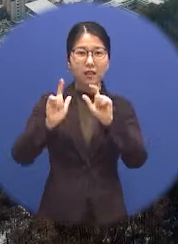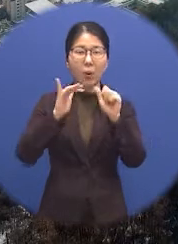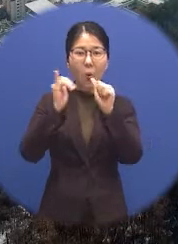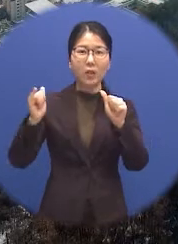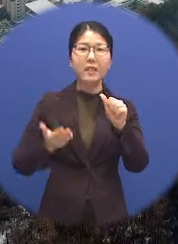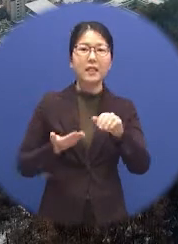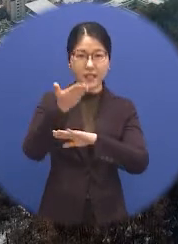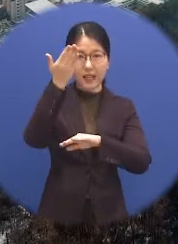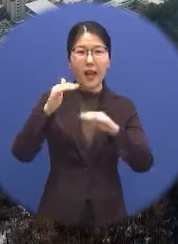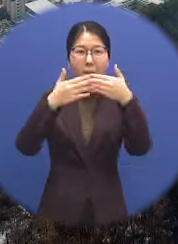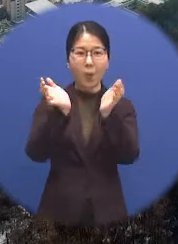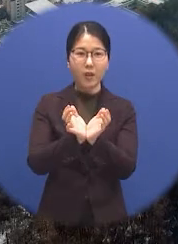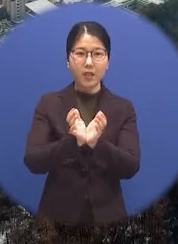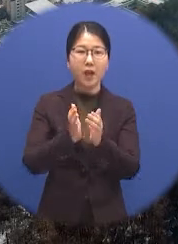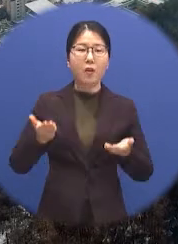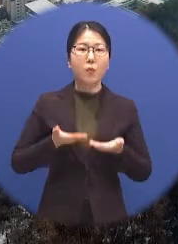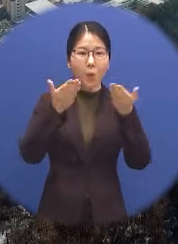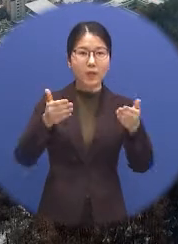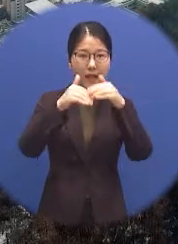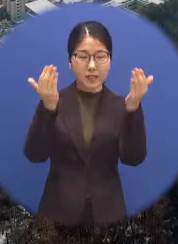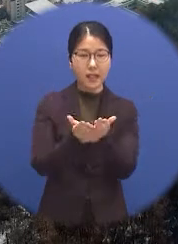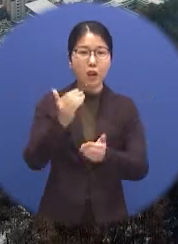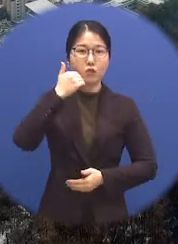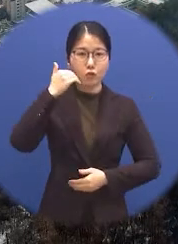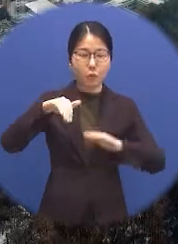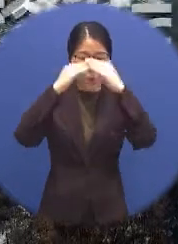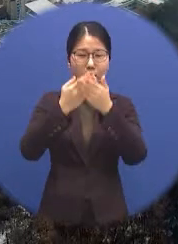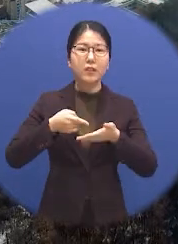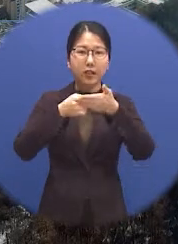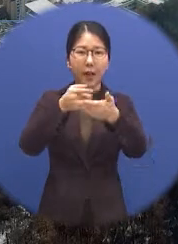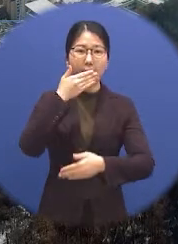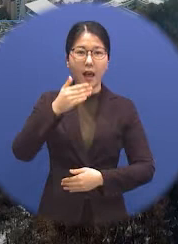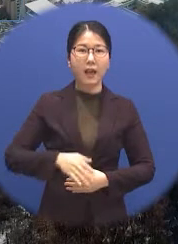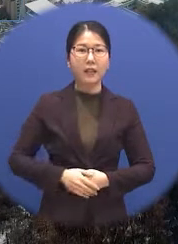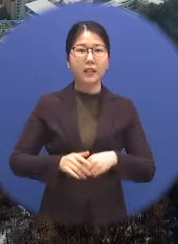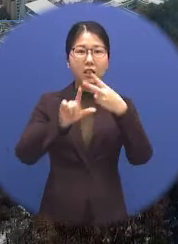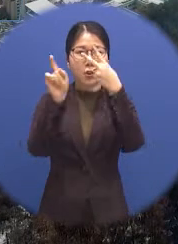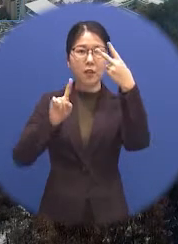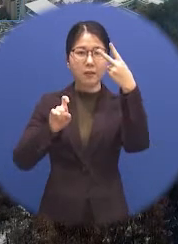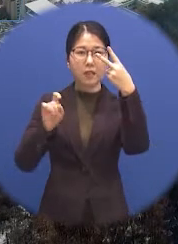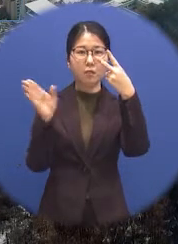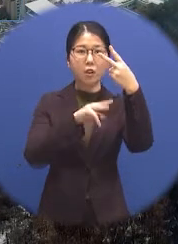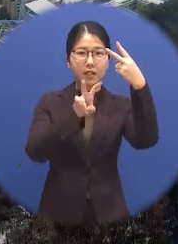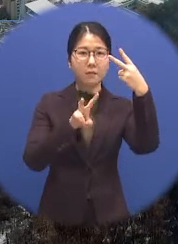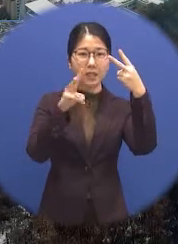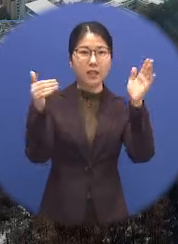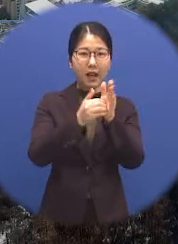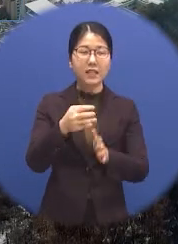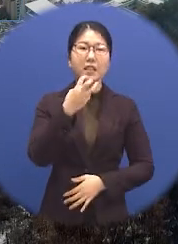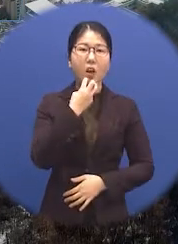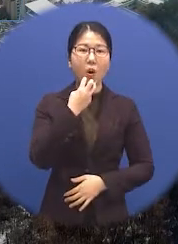주민 모임, 비영리단체면 누구나 신청 가능한데요. 2월 11일부터 22일까지